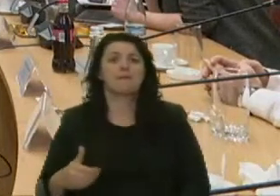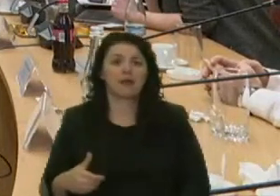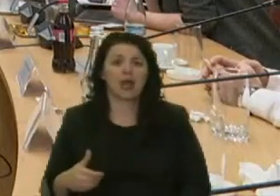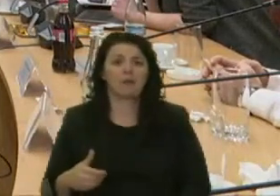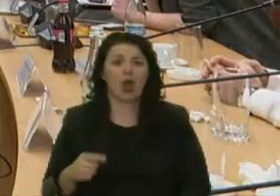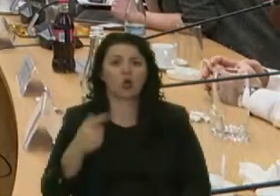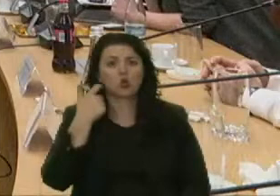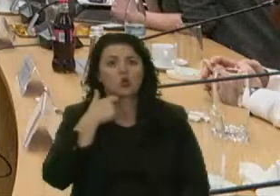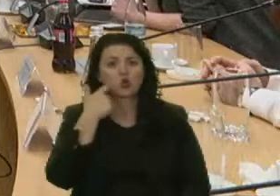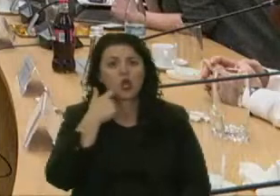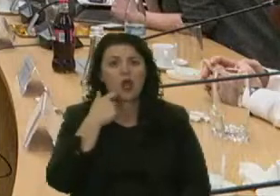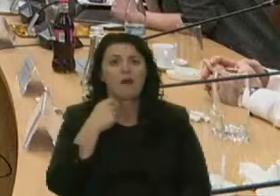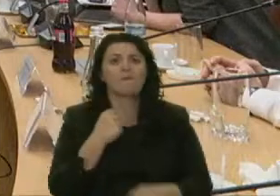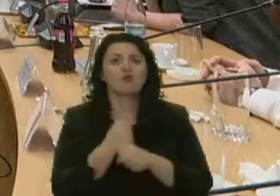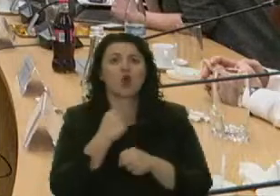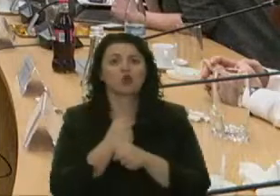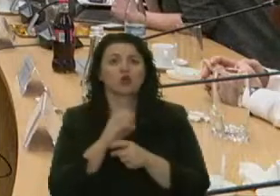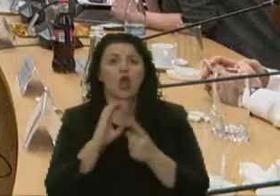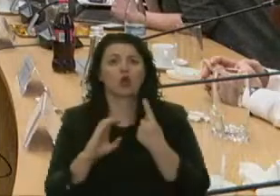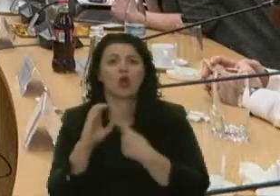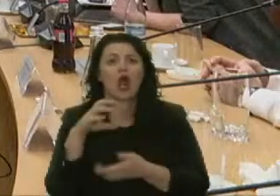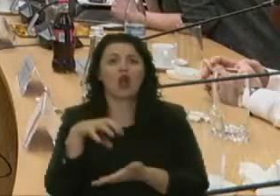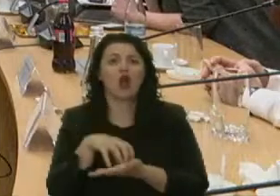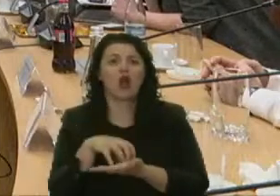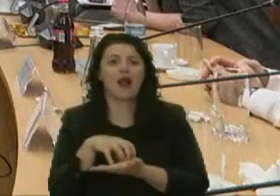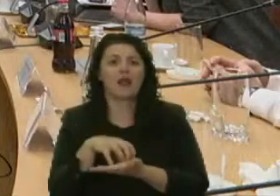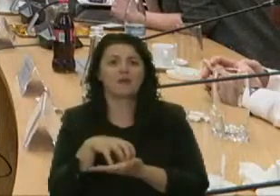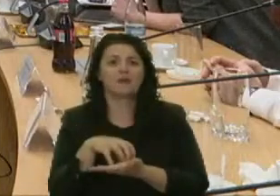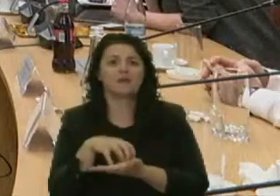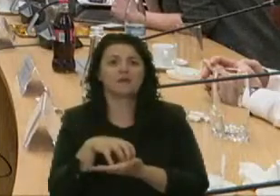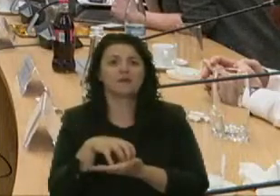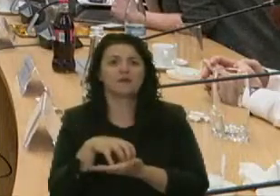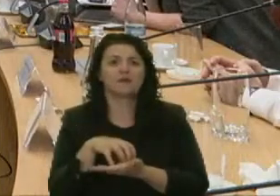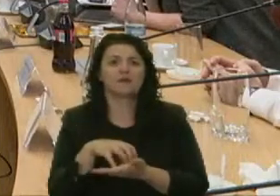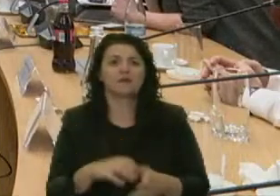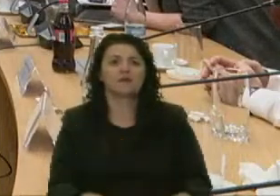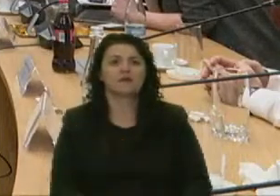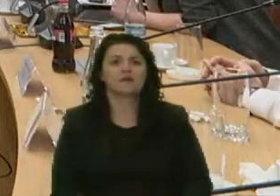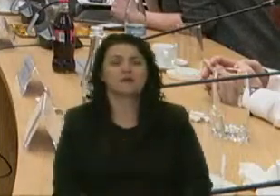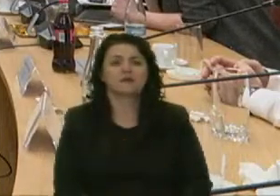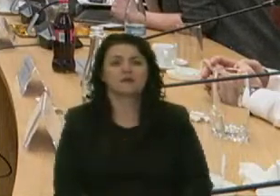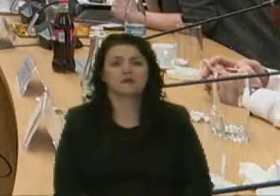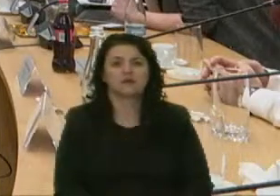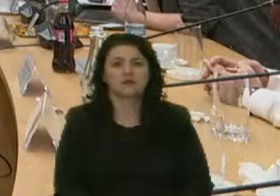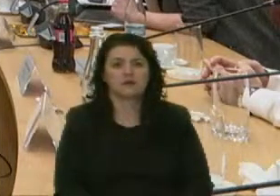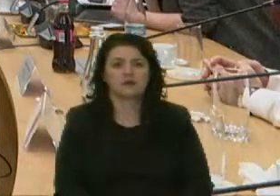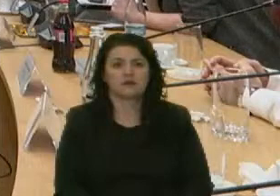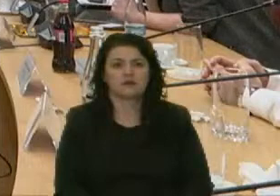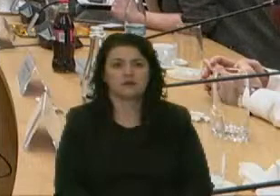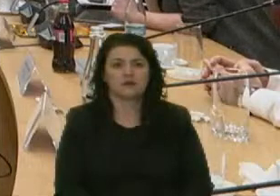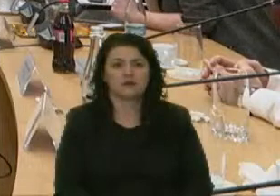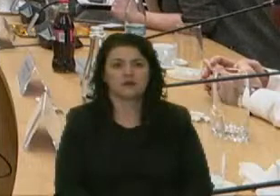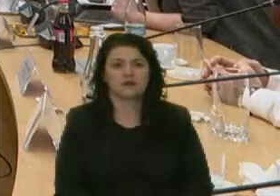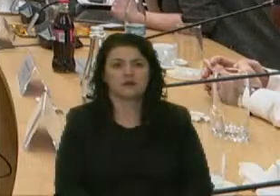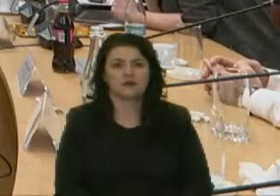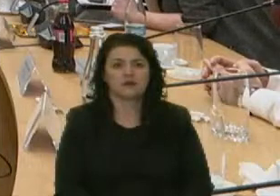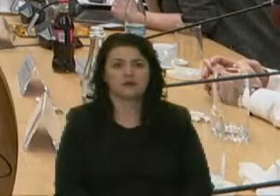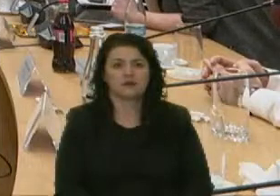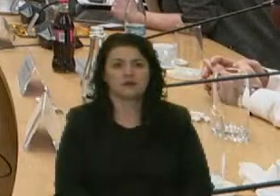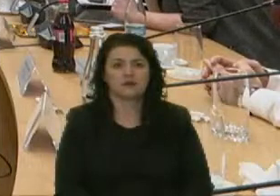Cluj producția culturală locală vine Exact